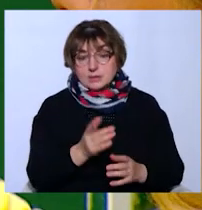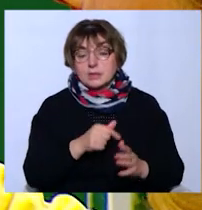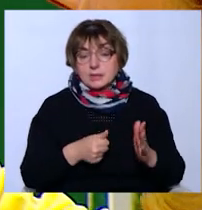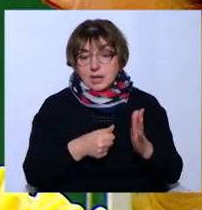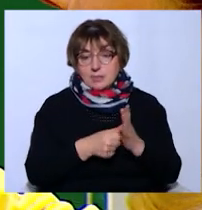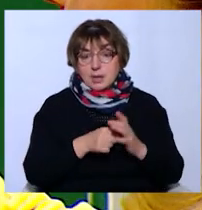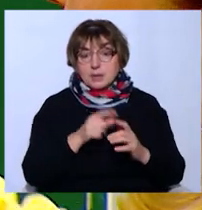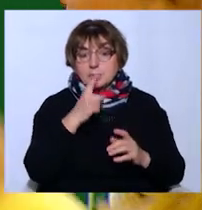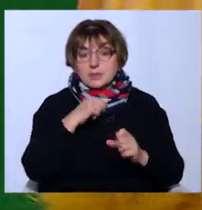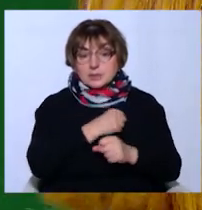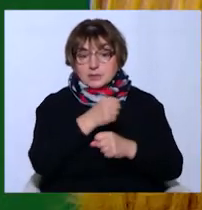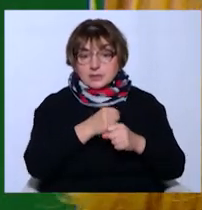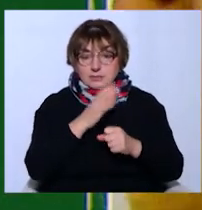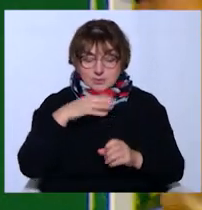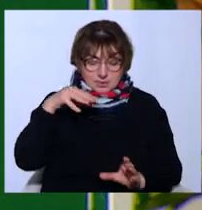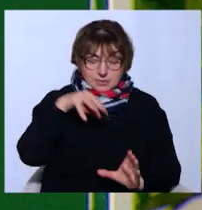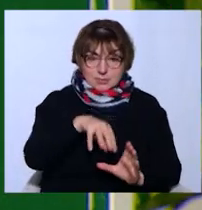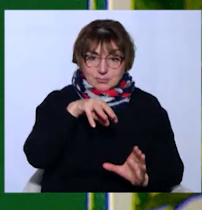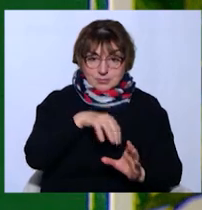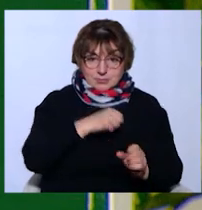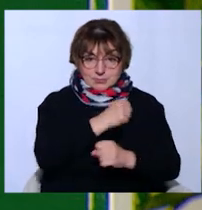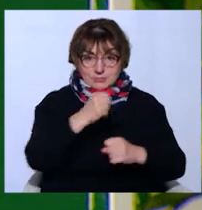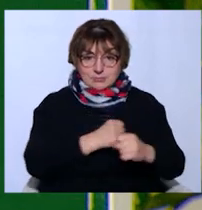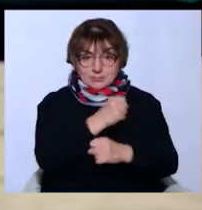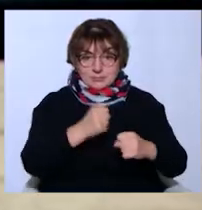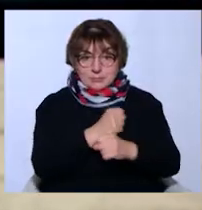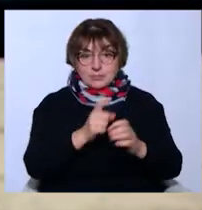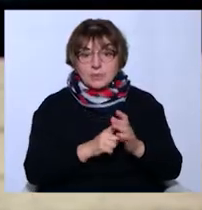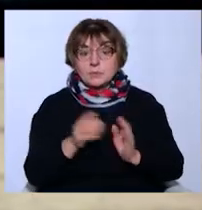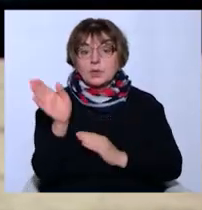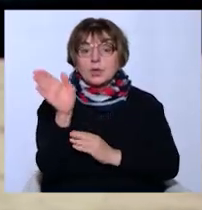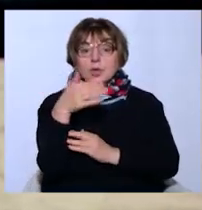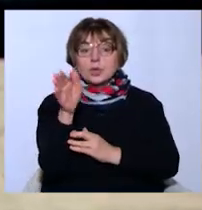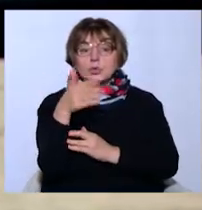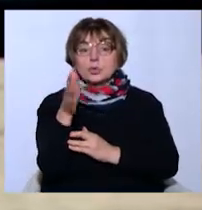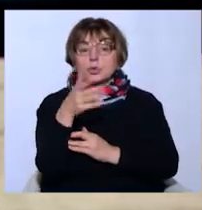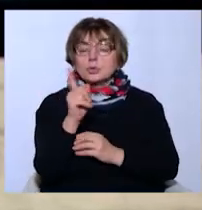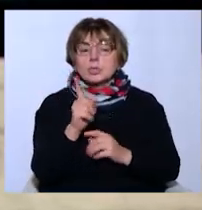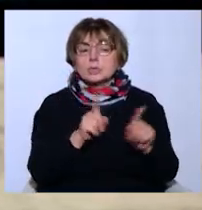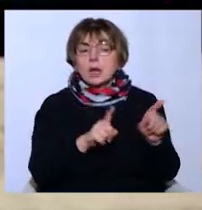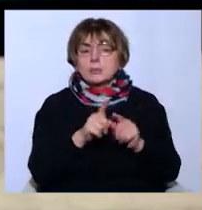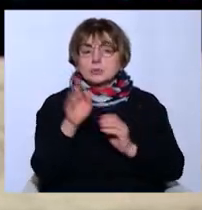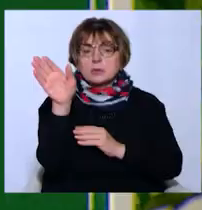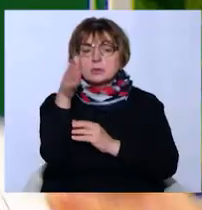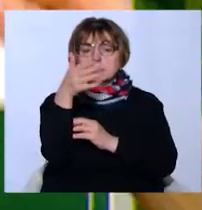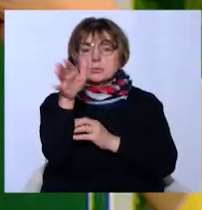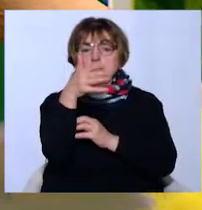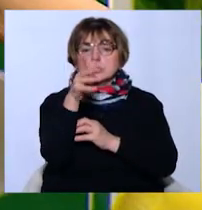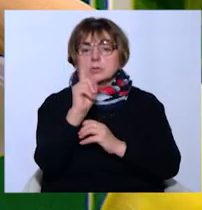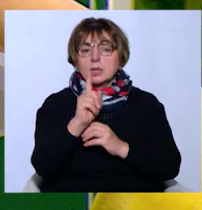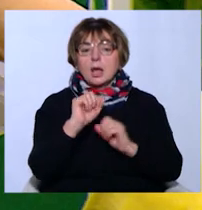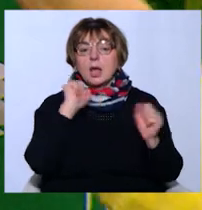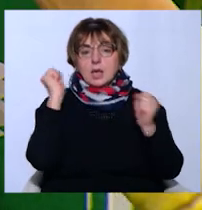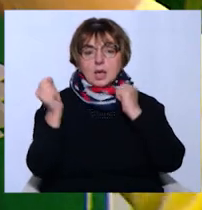წყლის წისქვილი მუშაობს სწორედ ამ პრინციპით. დროშა. დროშას რა ამოძრავებს? რა აფრიალებს? რა თქმა უნდა,